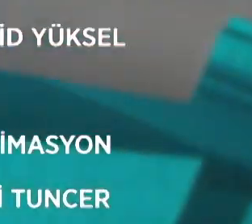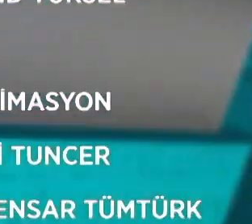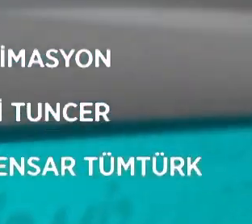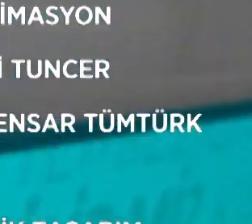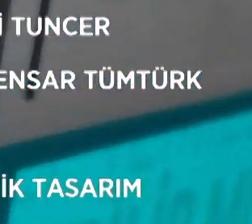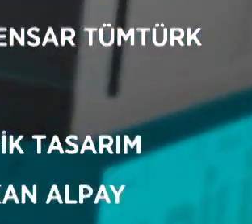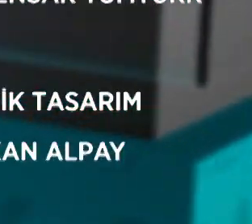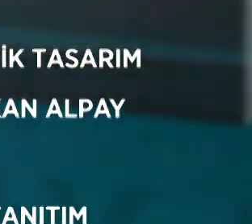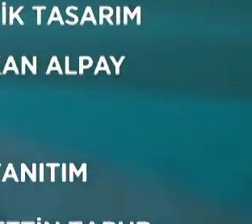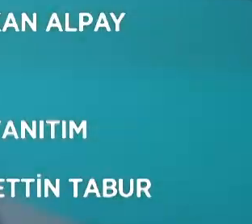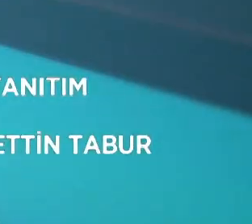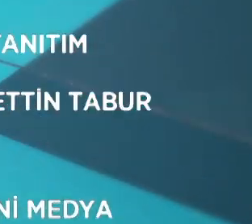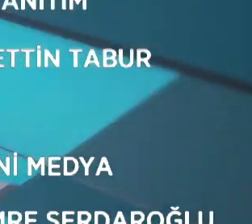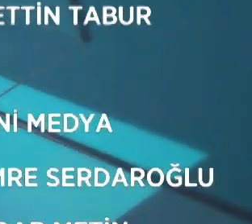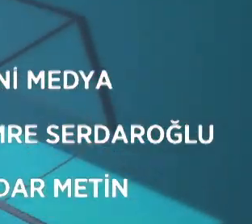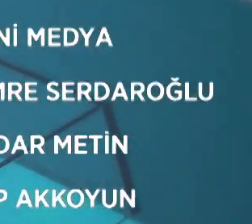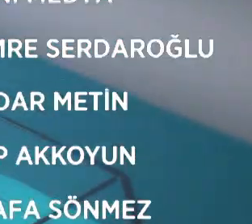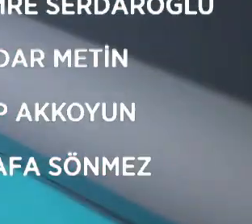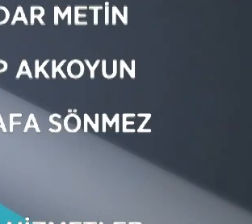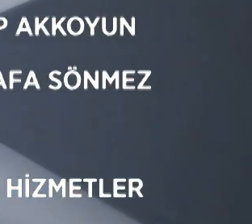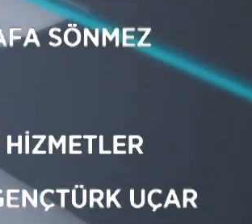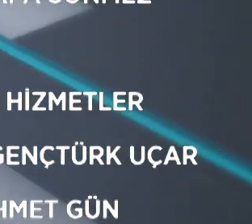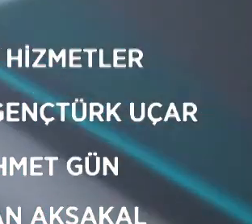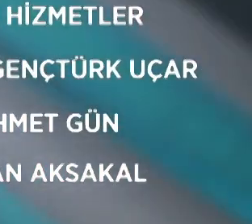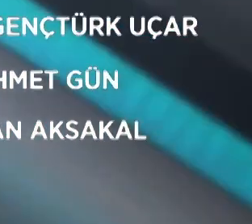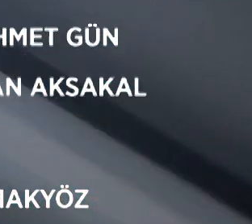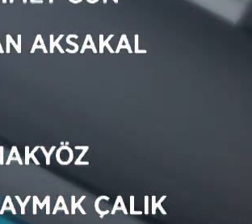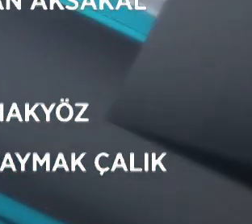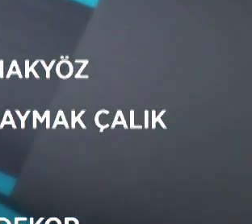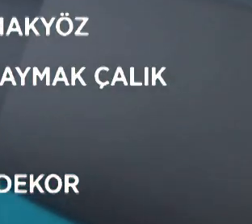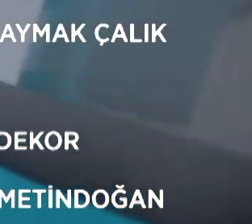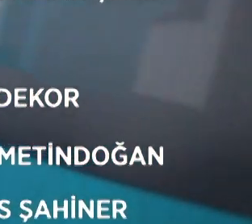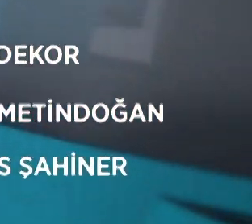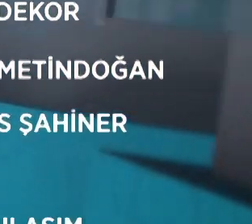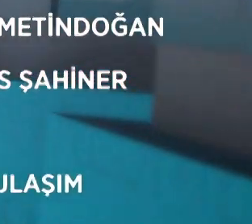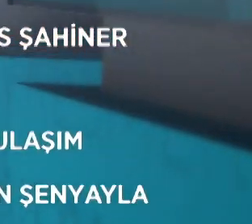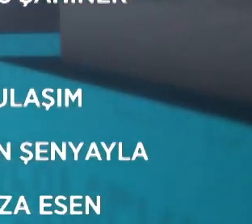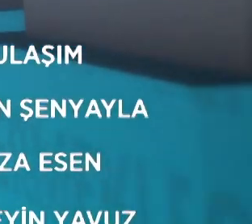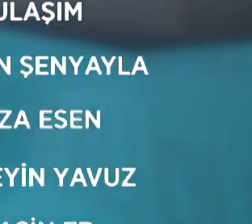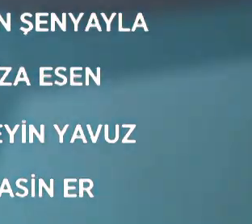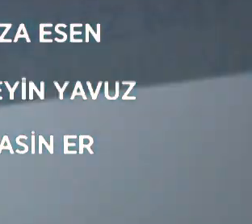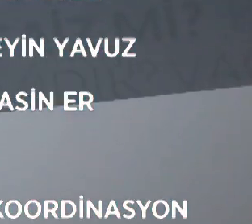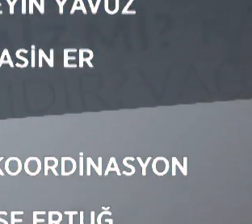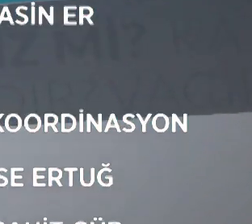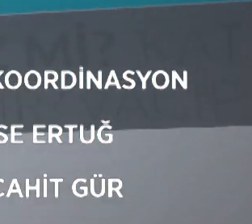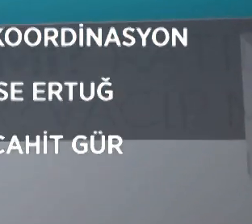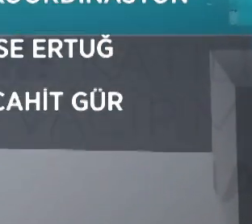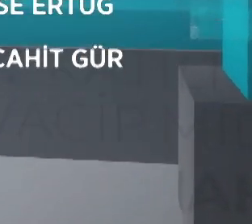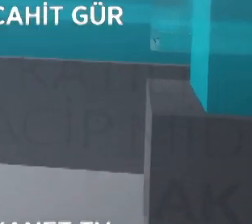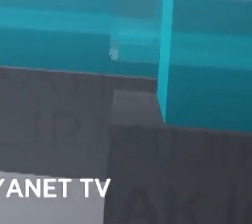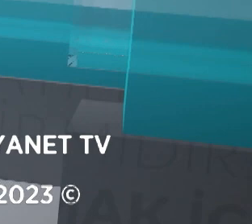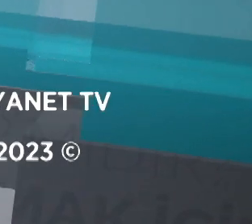farz mıdır vacip midir orasını bozan bir hanımefendi Bu dinimizde zorlama var mıdır hangi kişiler